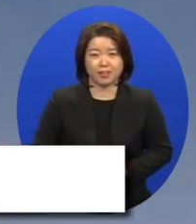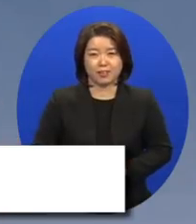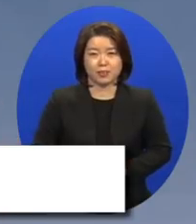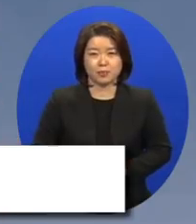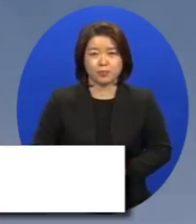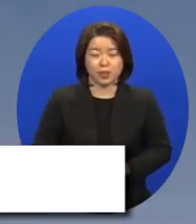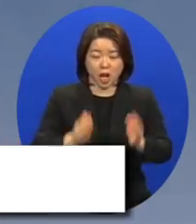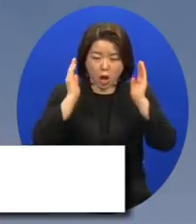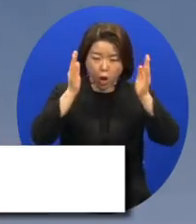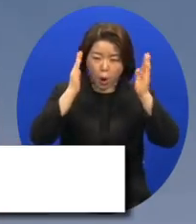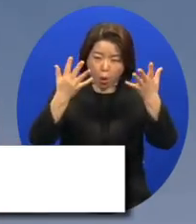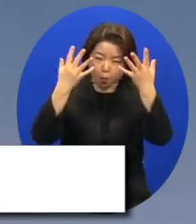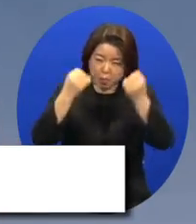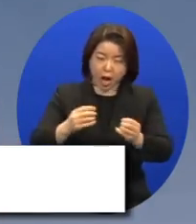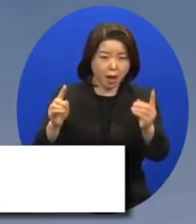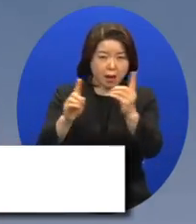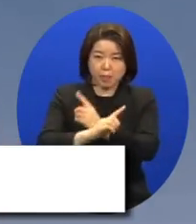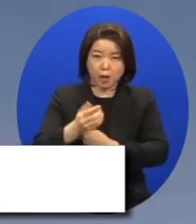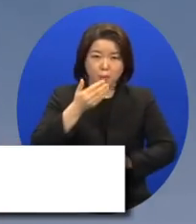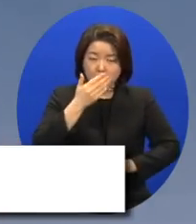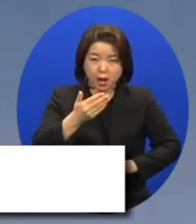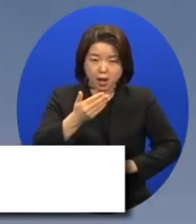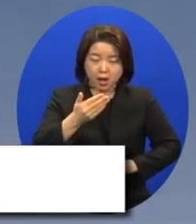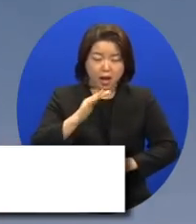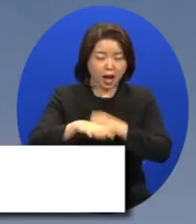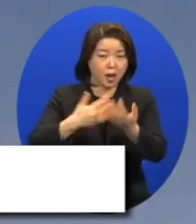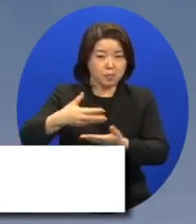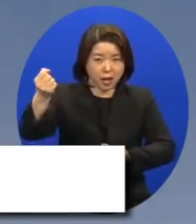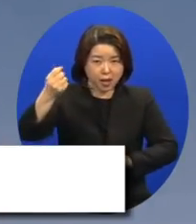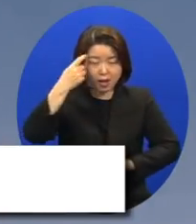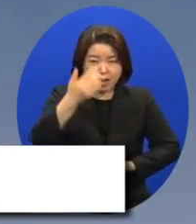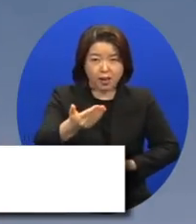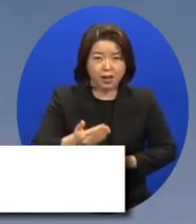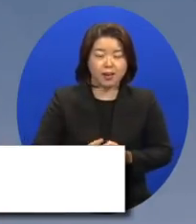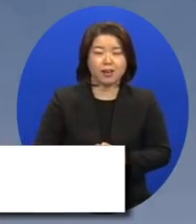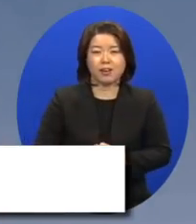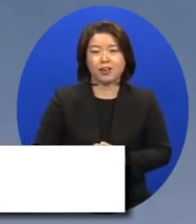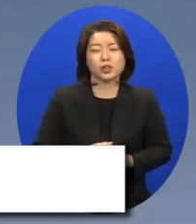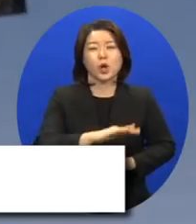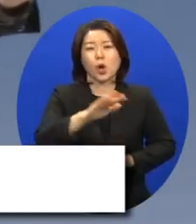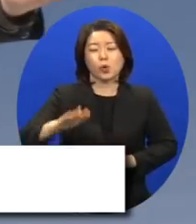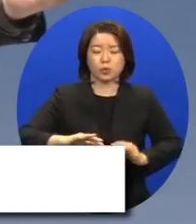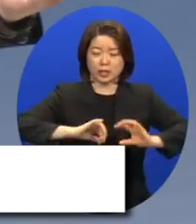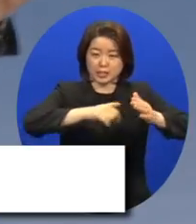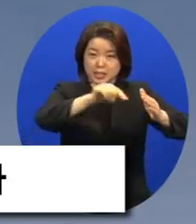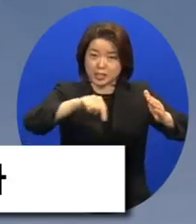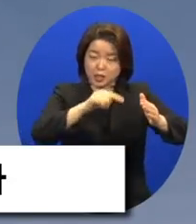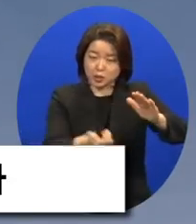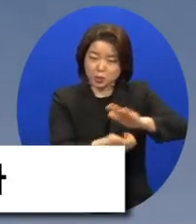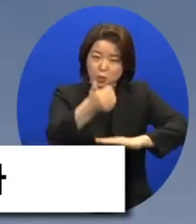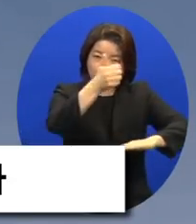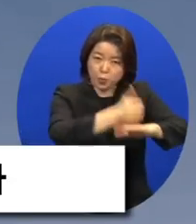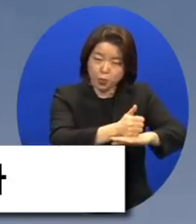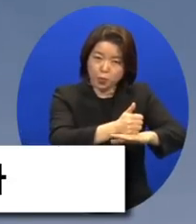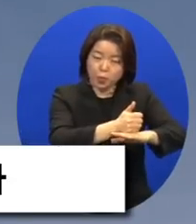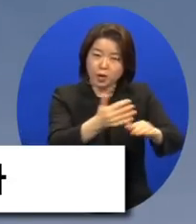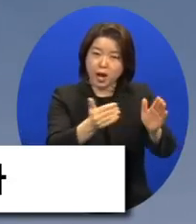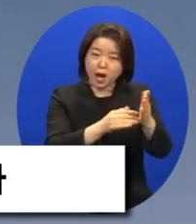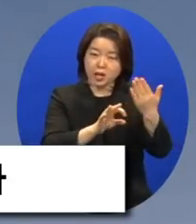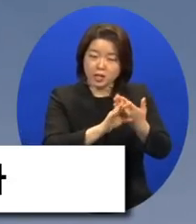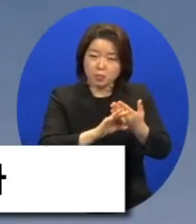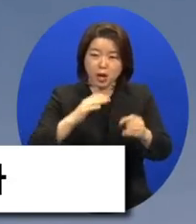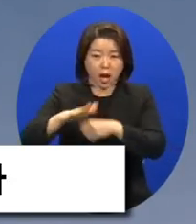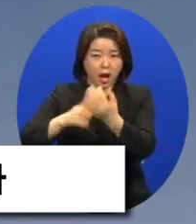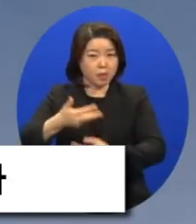공부를 많이 했다고 하나님이 그렇게 받아 주시는 것도 아닙니다 우리가 세상에서 성공했다고 하나님이 우리를 그렇게